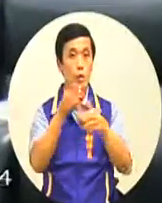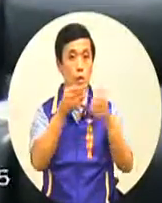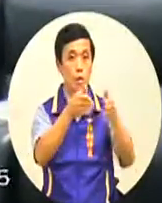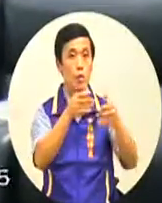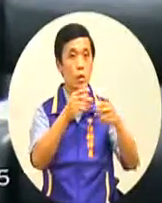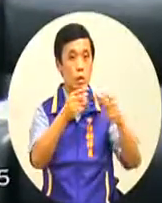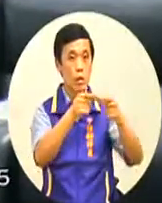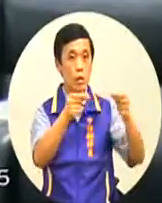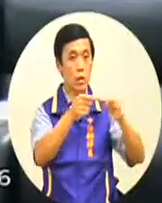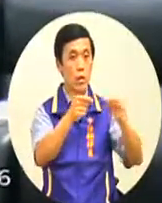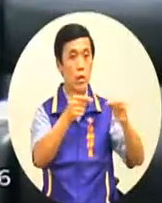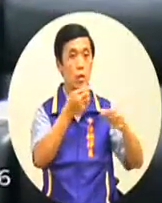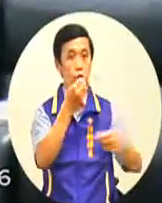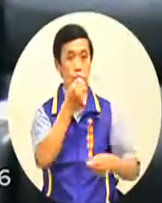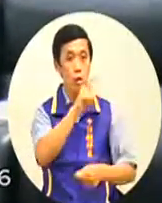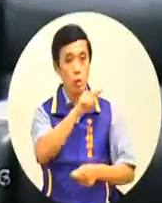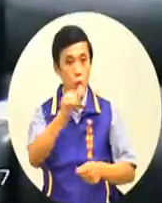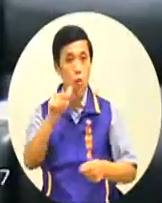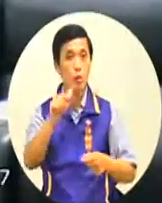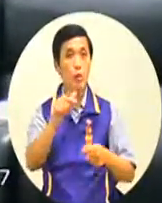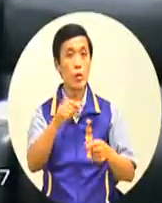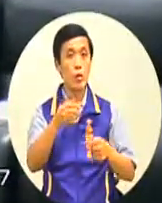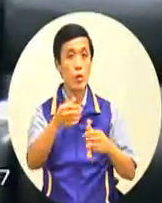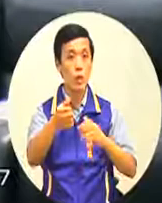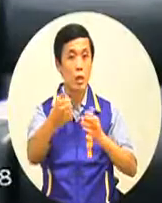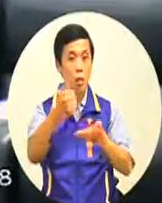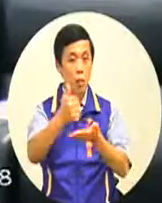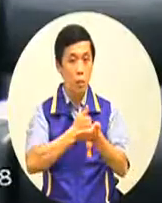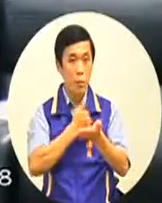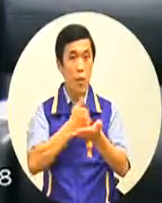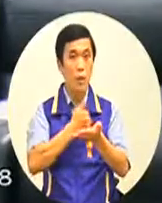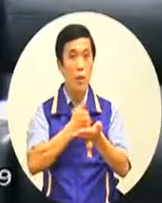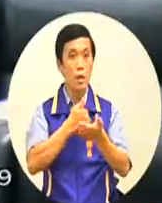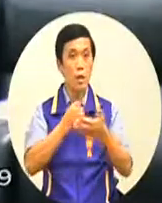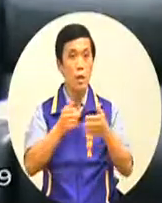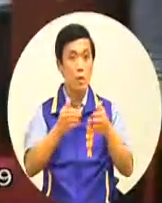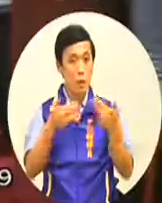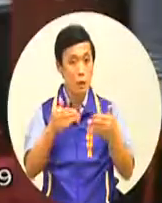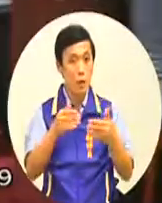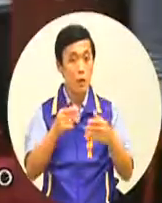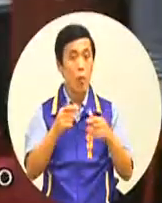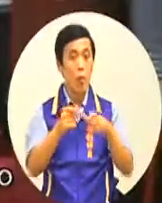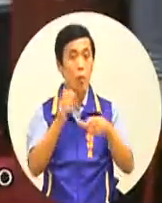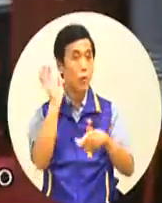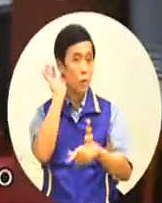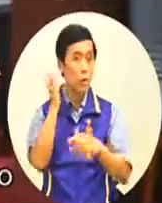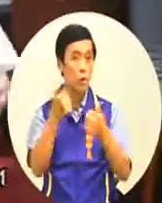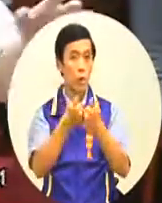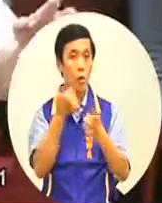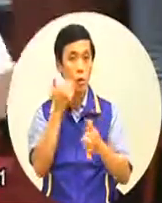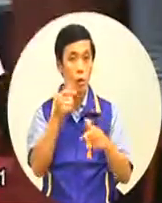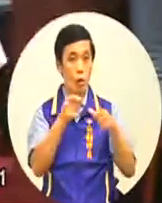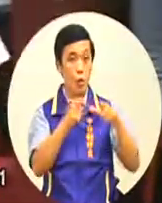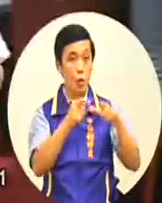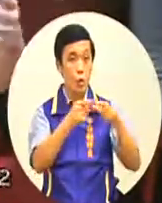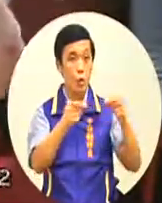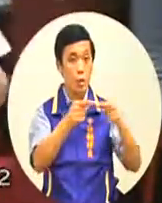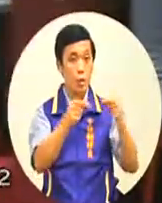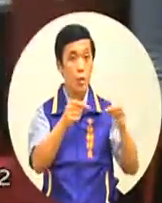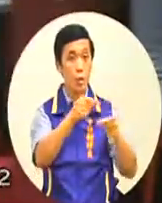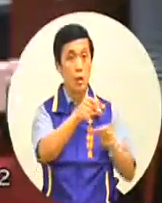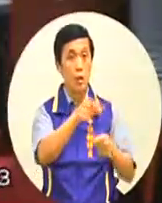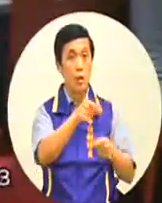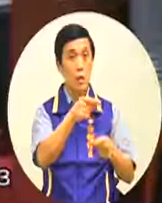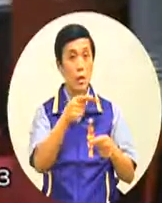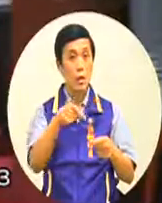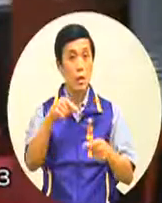会。如果日本食品这么简单，我跟你说，我们大家都喜欢去日本，没可能没有人不喜欢去